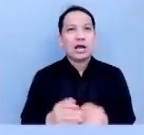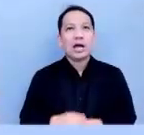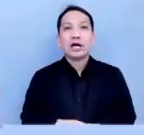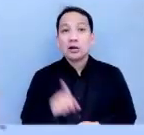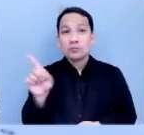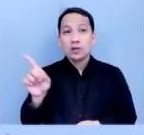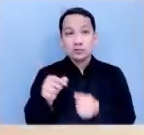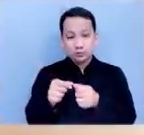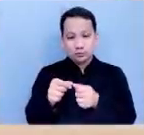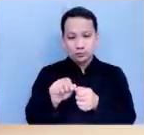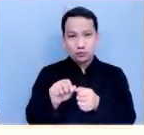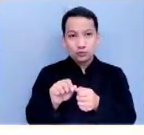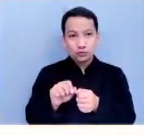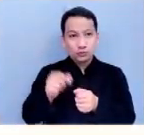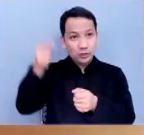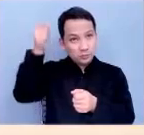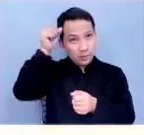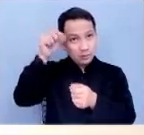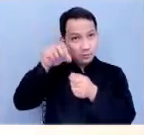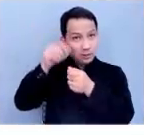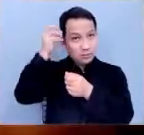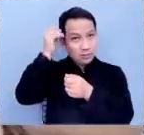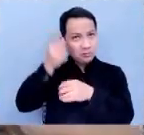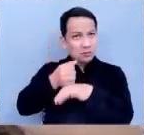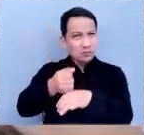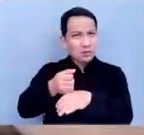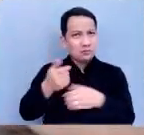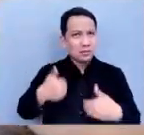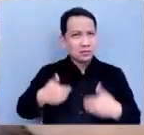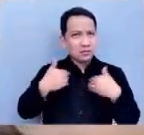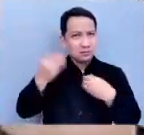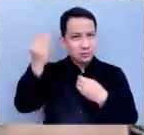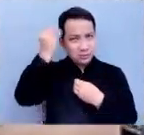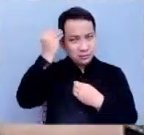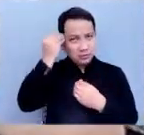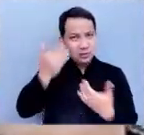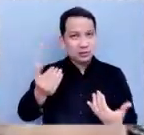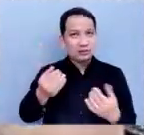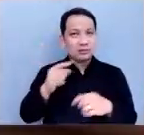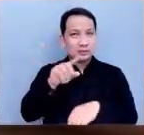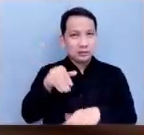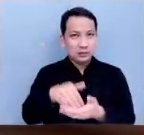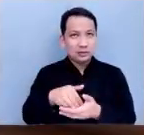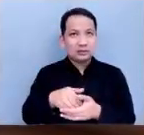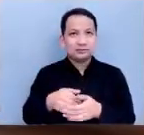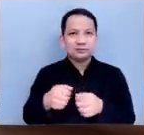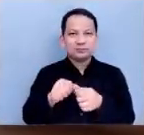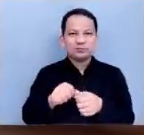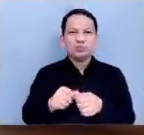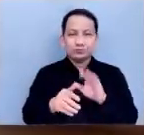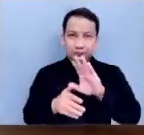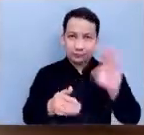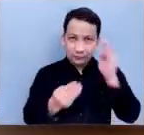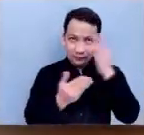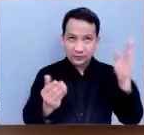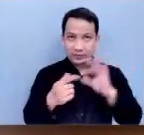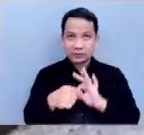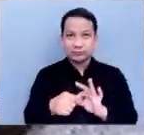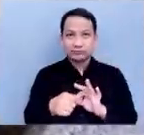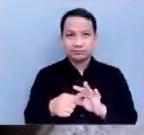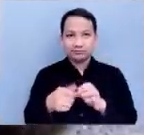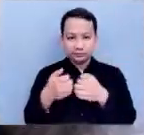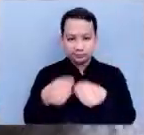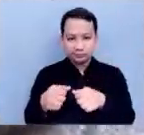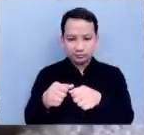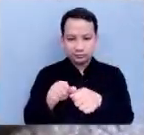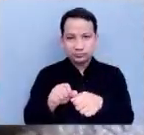or human head louse ay isang uri ng parasite na namumuhay sa ulo ng tao, partikular sa ating mga anit. Madalas na makita ang mga itlog ng kuto